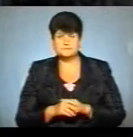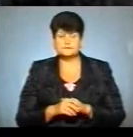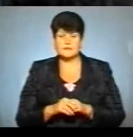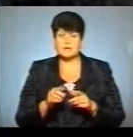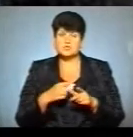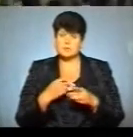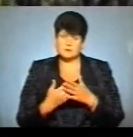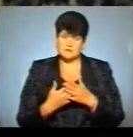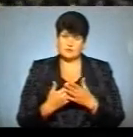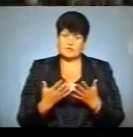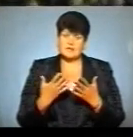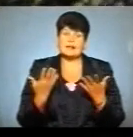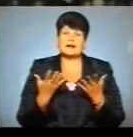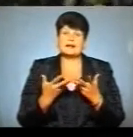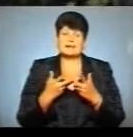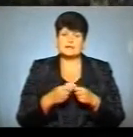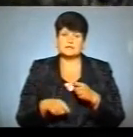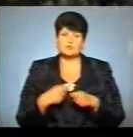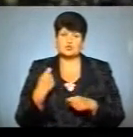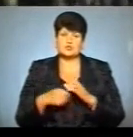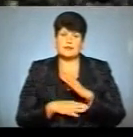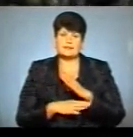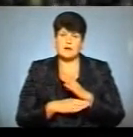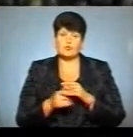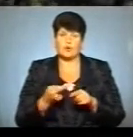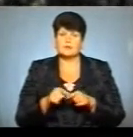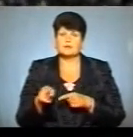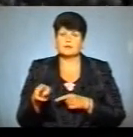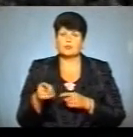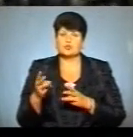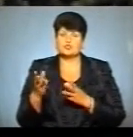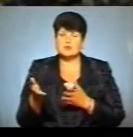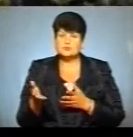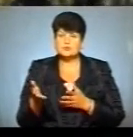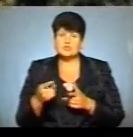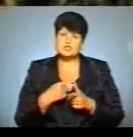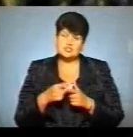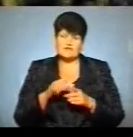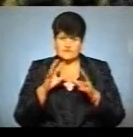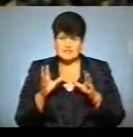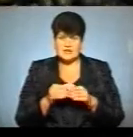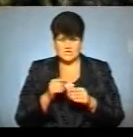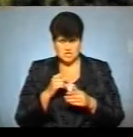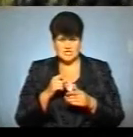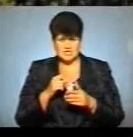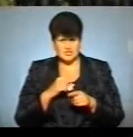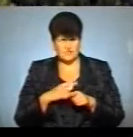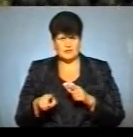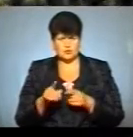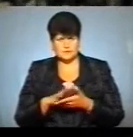приблизно встановлювали, яка кількість була пошкоджена дерев таким чином через цю пожежу? І взагалі, чи швидко ліквідували тоді